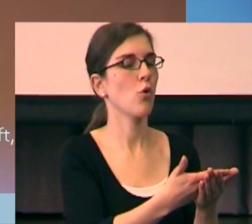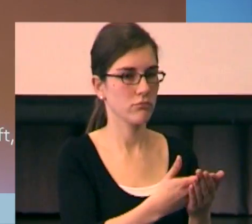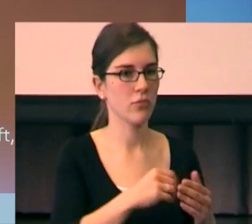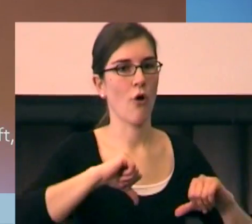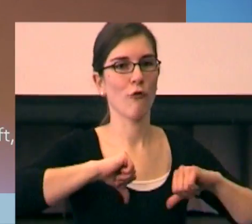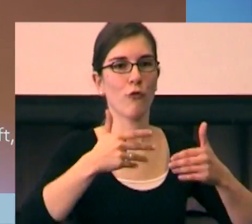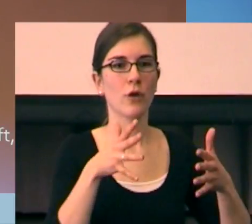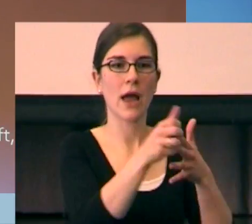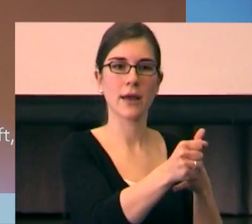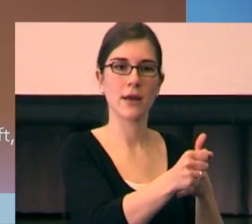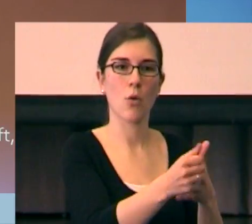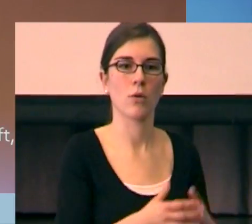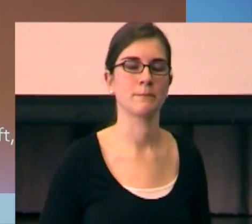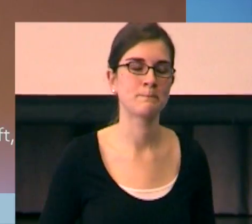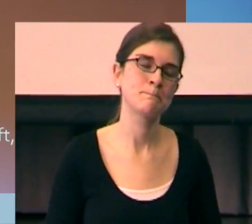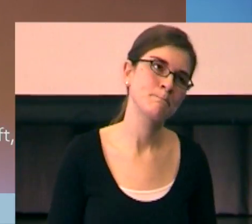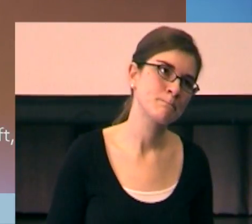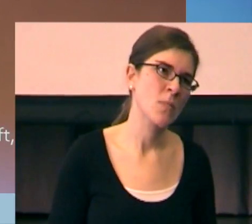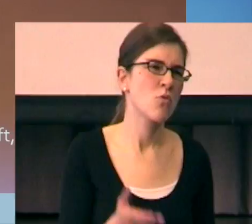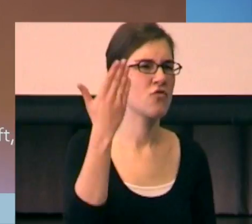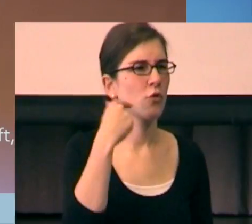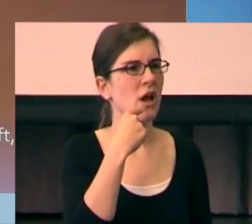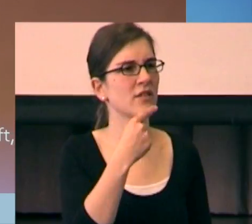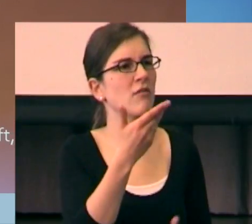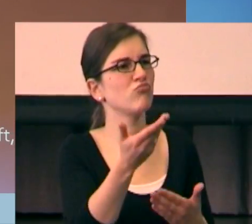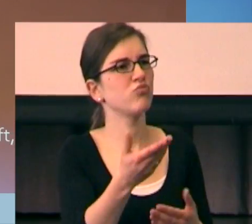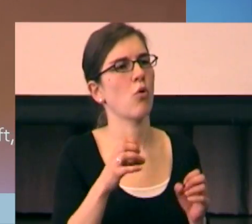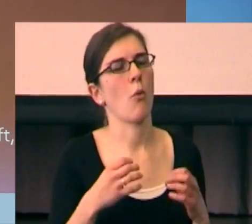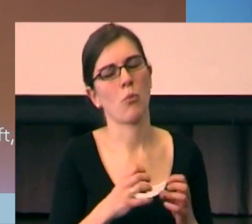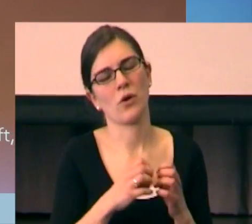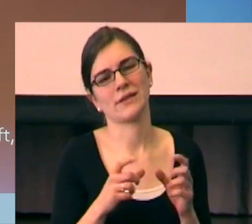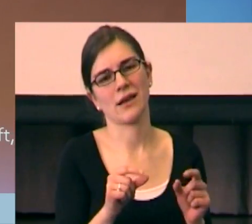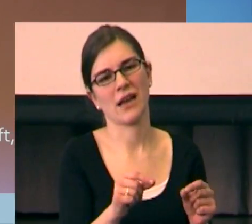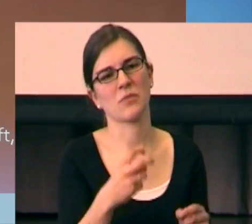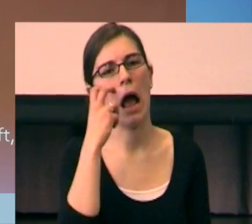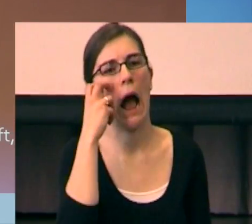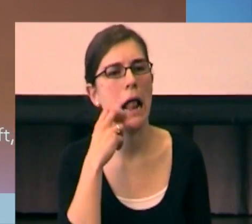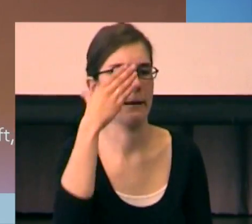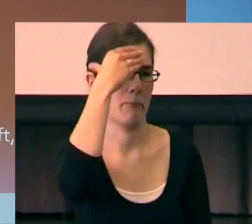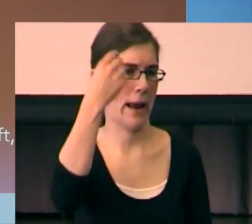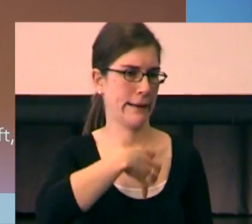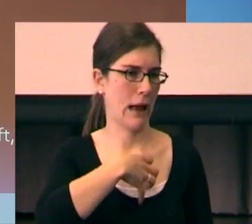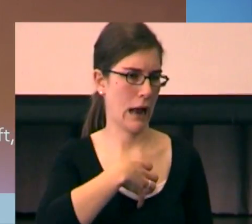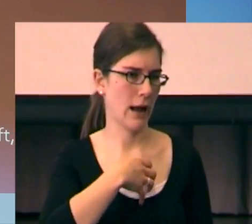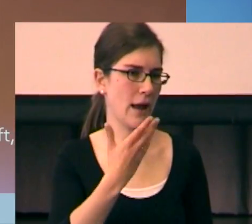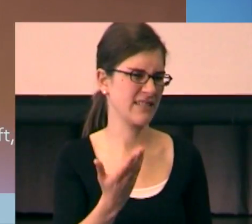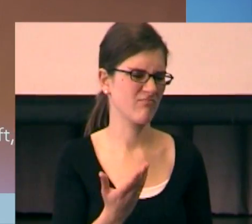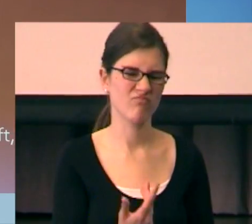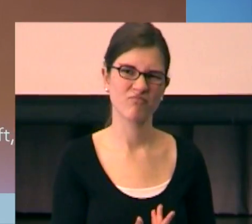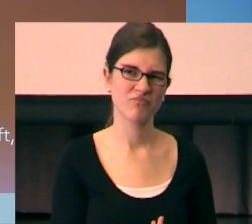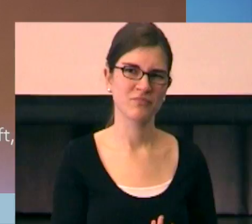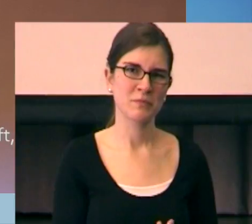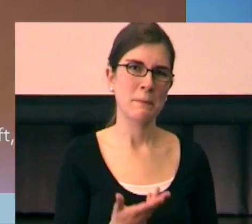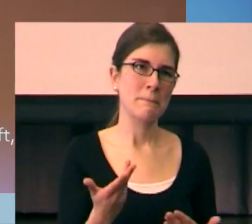man hat früher immer gesagt, so ja, das ist eine Altmännerkrankheit, 75, 80-Jährige. Es gibt tatsächlich immer noch einen